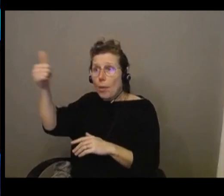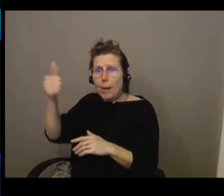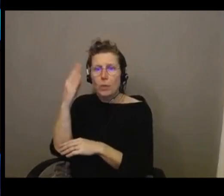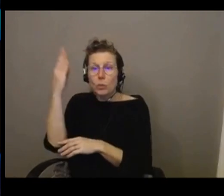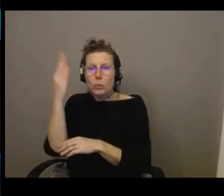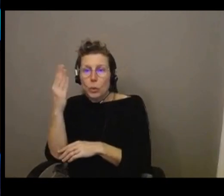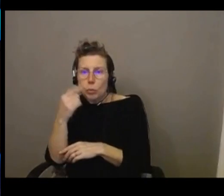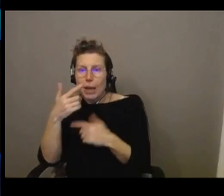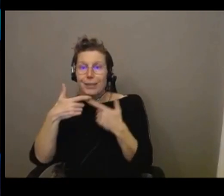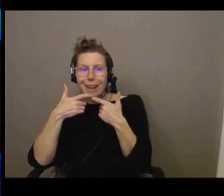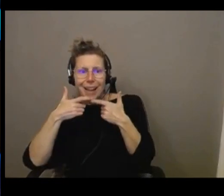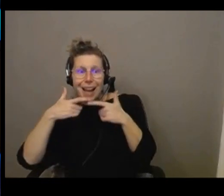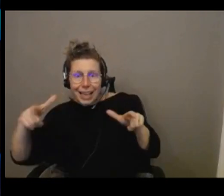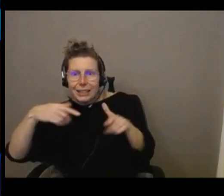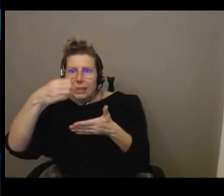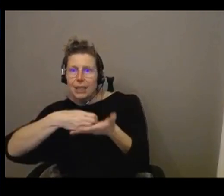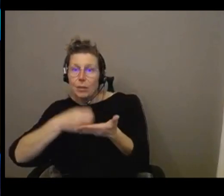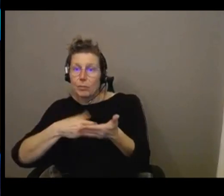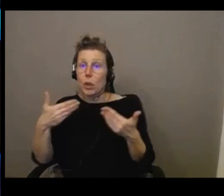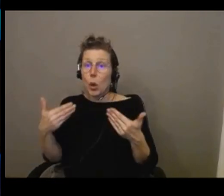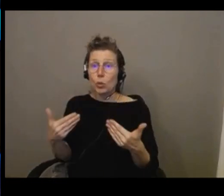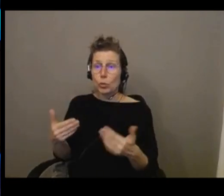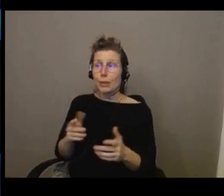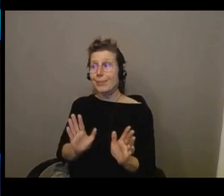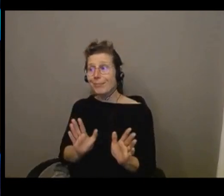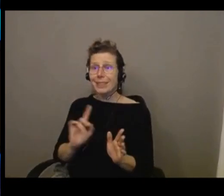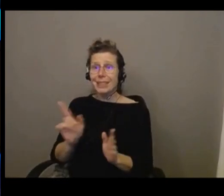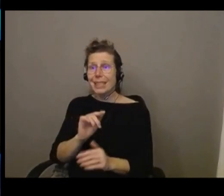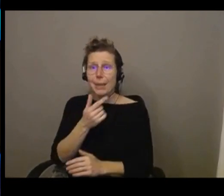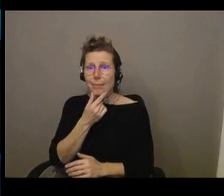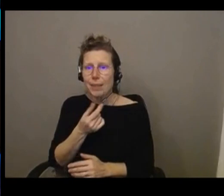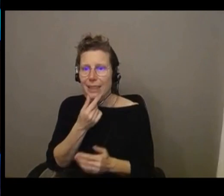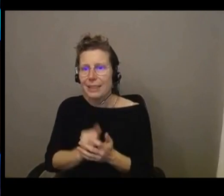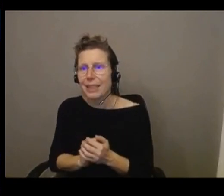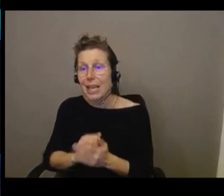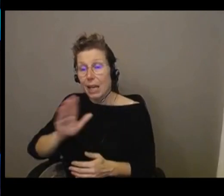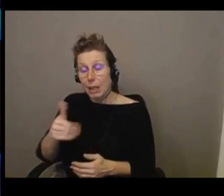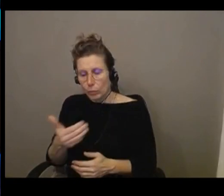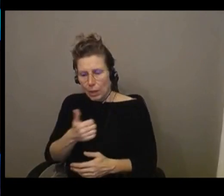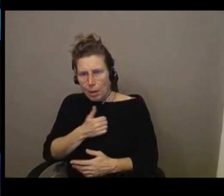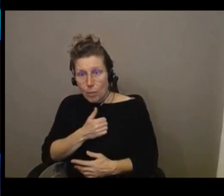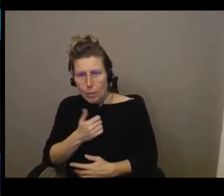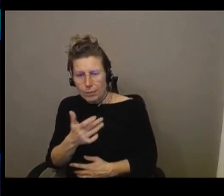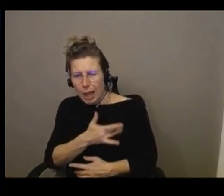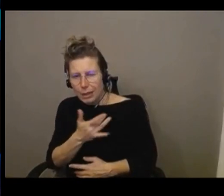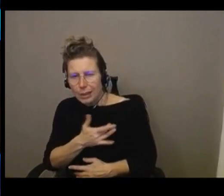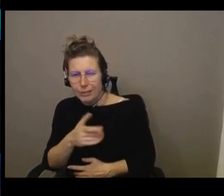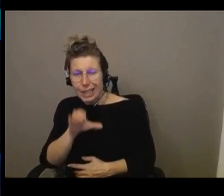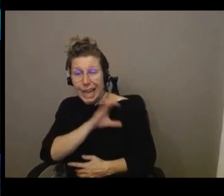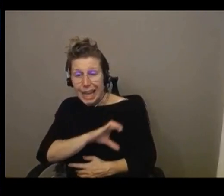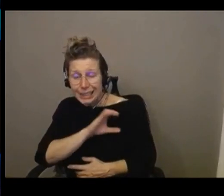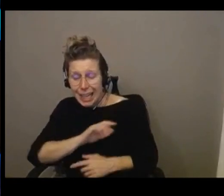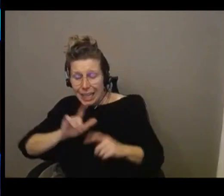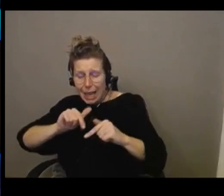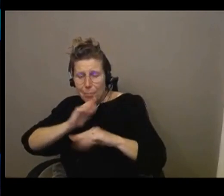facile. Donc moi, je suis vraiment très intéressée par ça, par essayer d'avoir un maximum de données mises à la disposition, ouvertes,